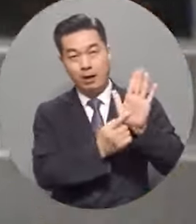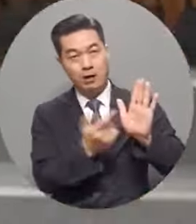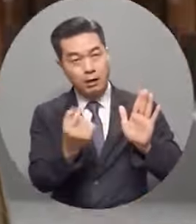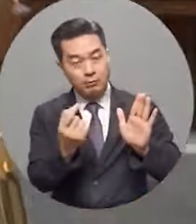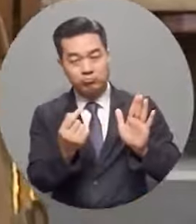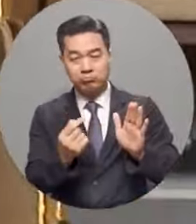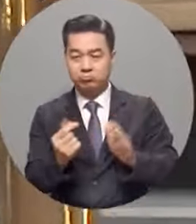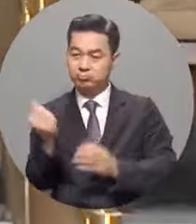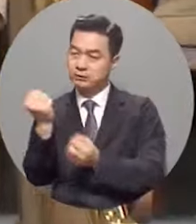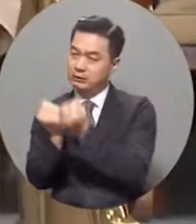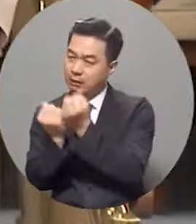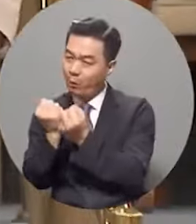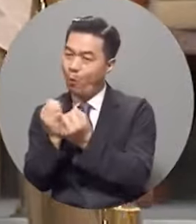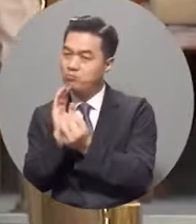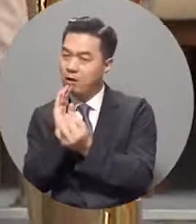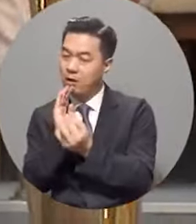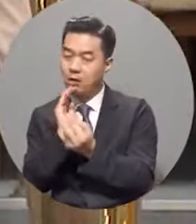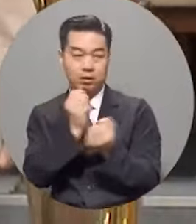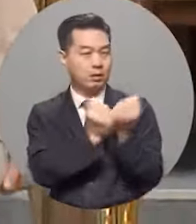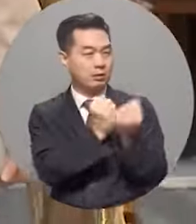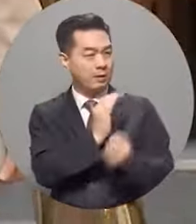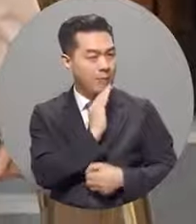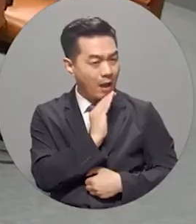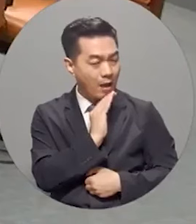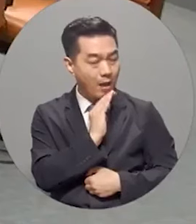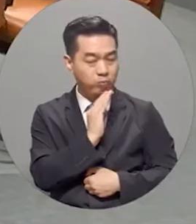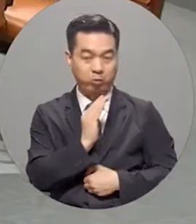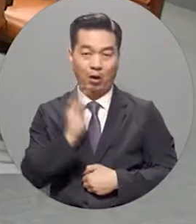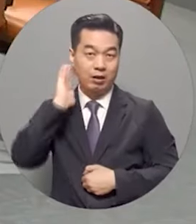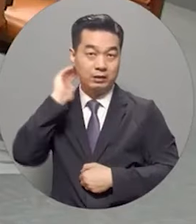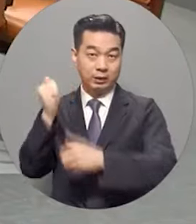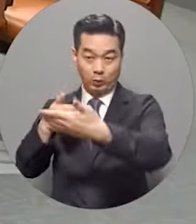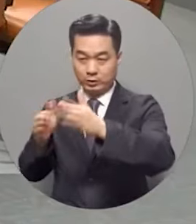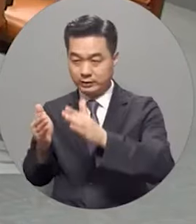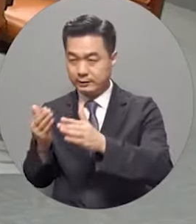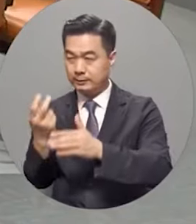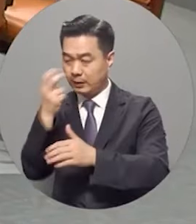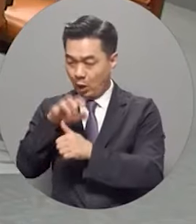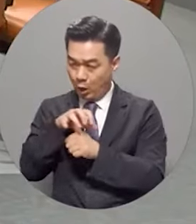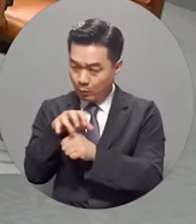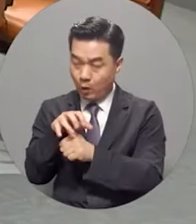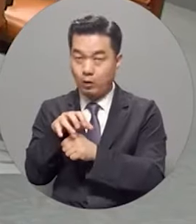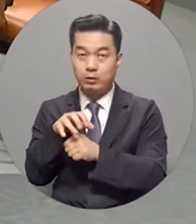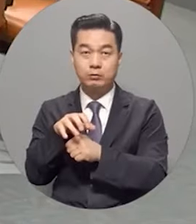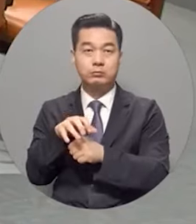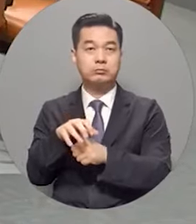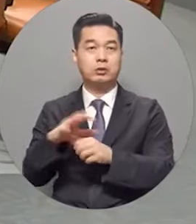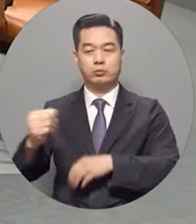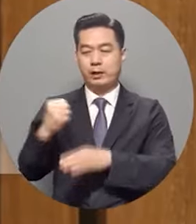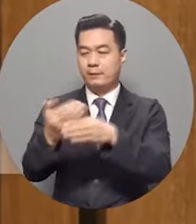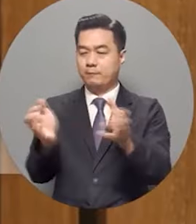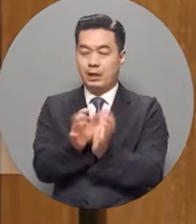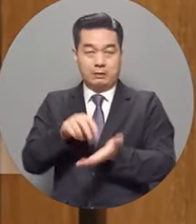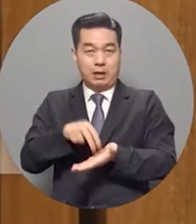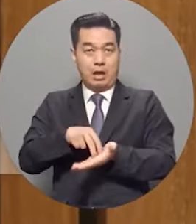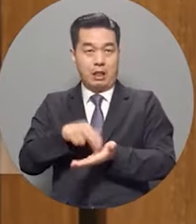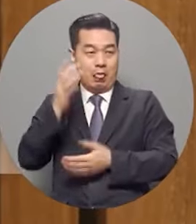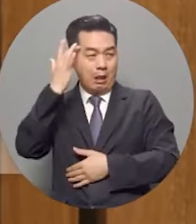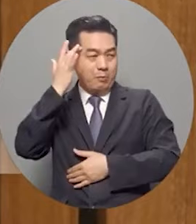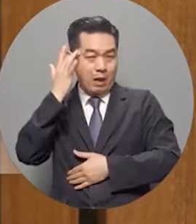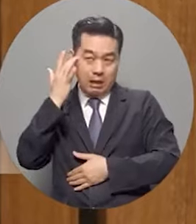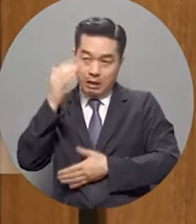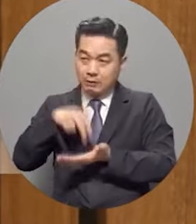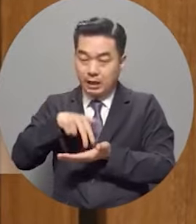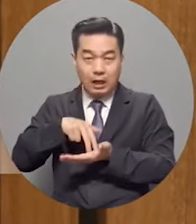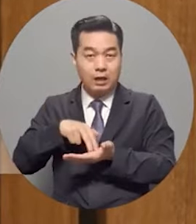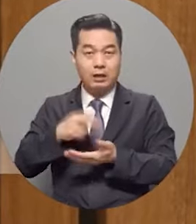모두 가능한 상황이다 보니 대통령실을 엄호해야 하는 국민의힘 입장은 보다 난처한 분위기입니다. 일단